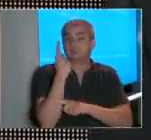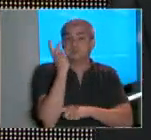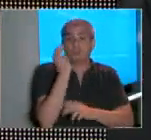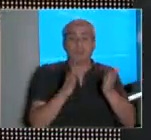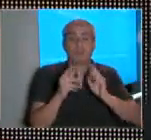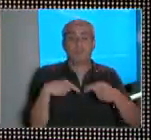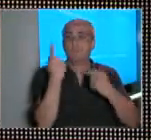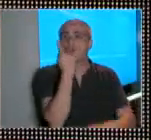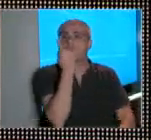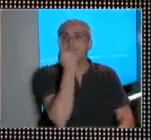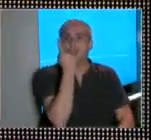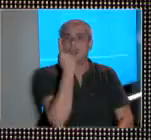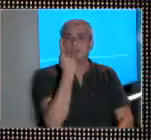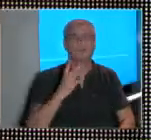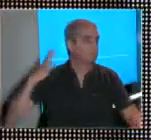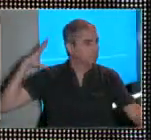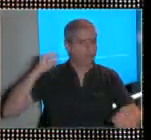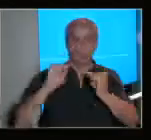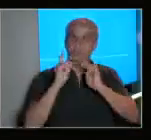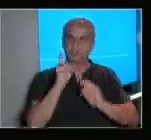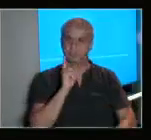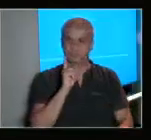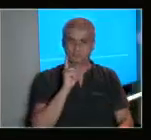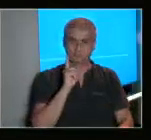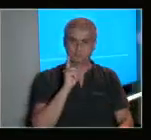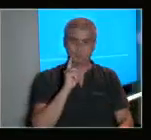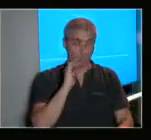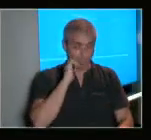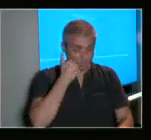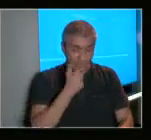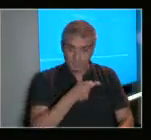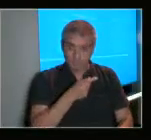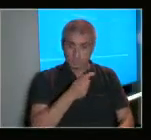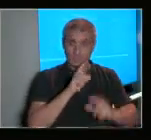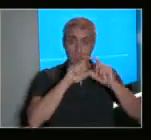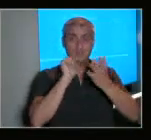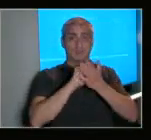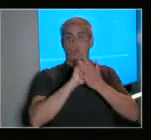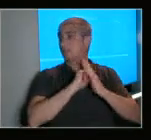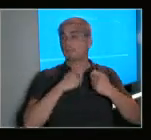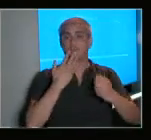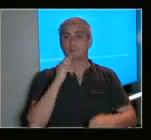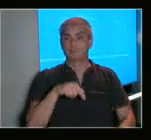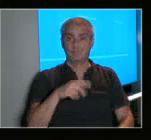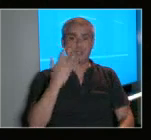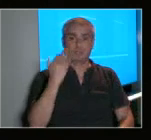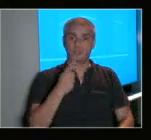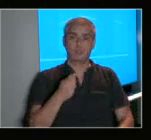של הרוגים ביום אחד בכל תולדות הסכסוך. למחרת, כותרת העיתון הכי נמכר בישראל